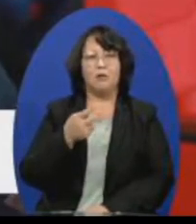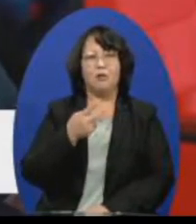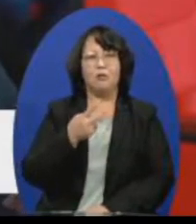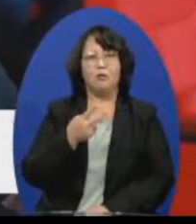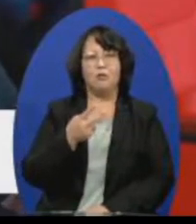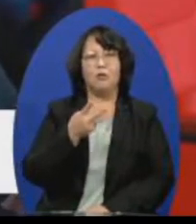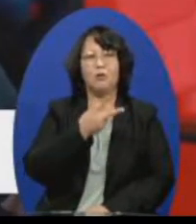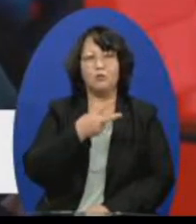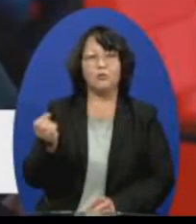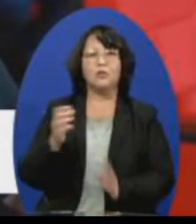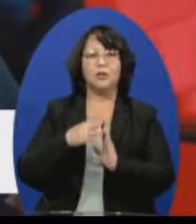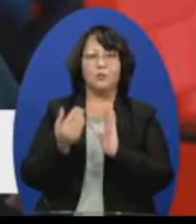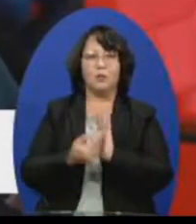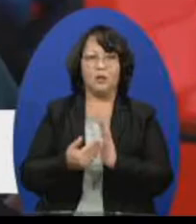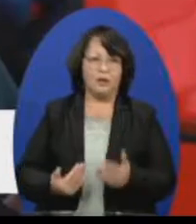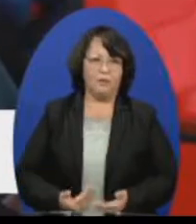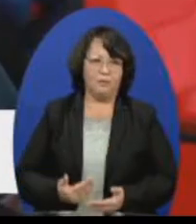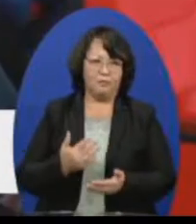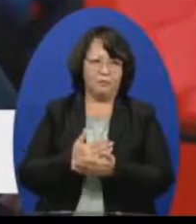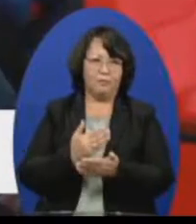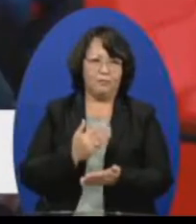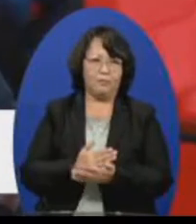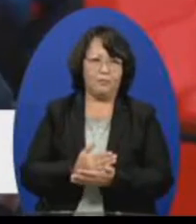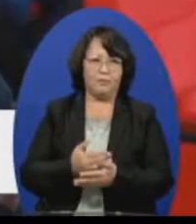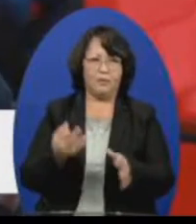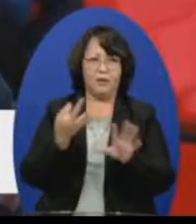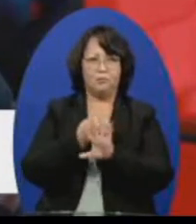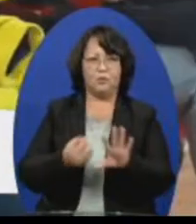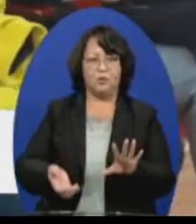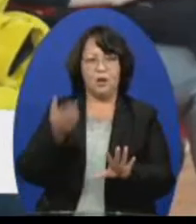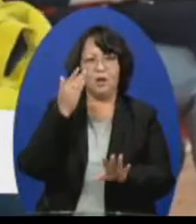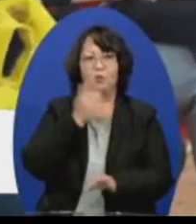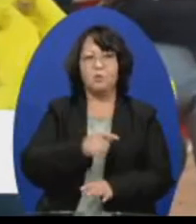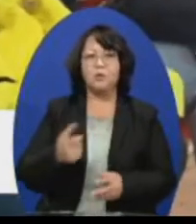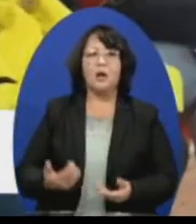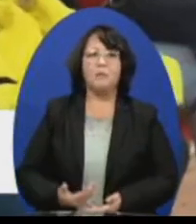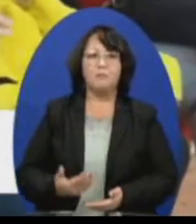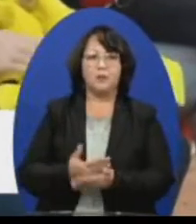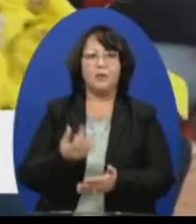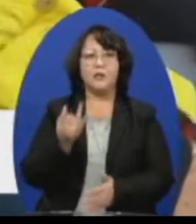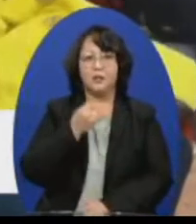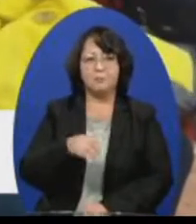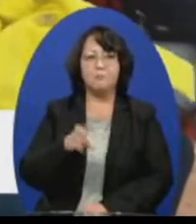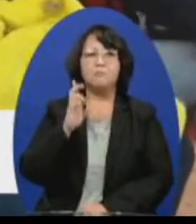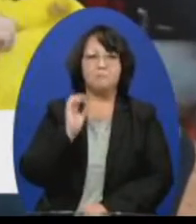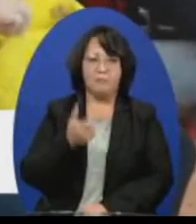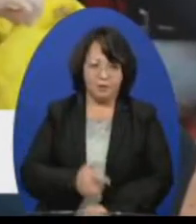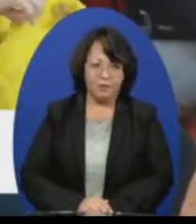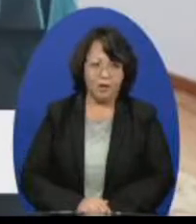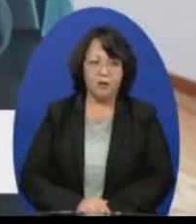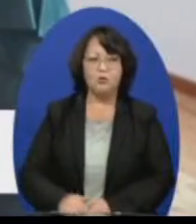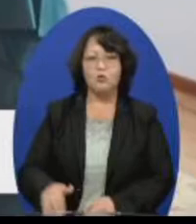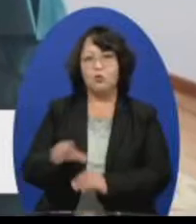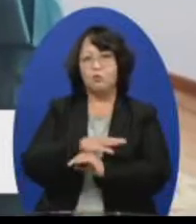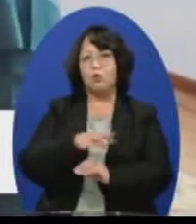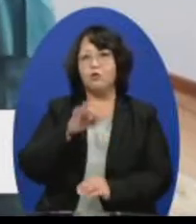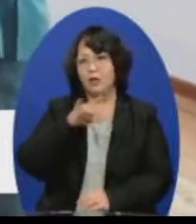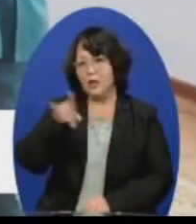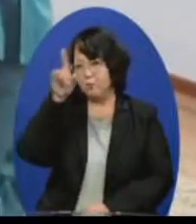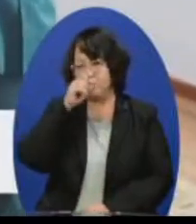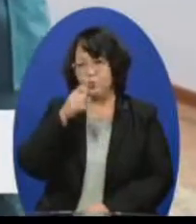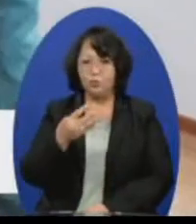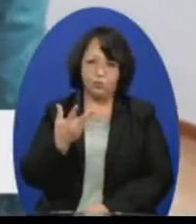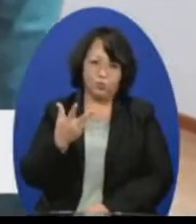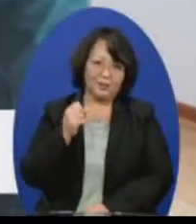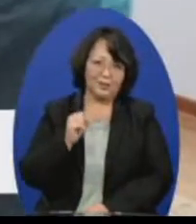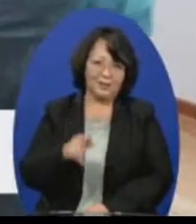200 өрхтөө, 200 өрхтөө 800 гаруй хүн амтай. Тийм баг байгаа миний ажиллаг баг. Сумын өрхийн эмнэлэгт 43